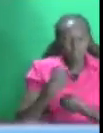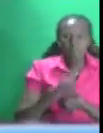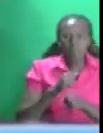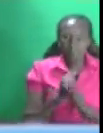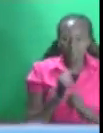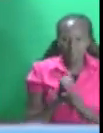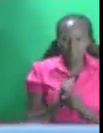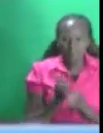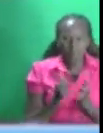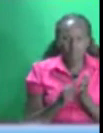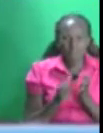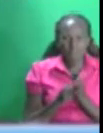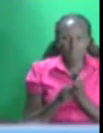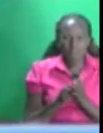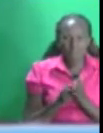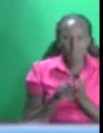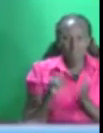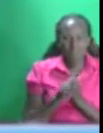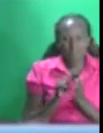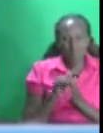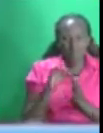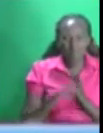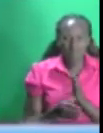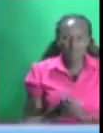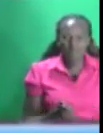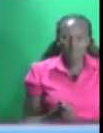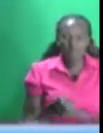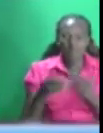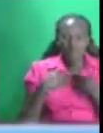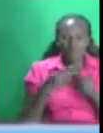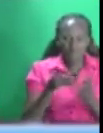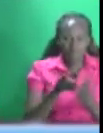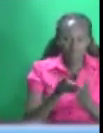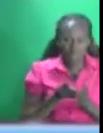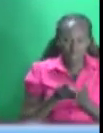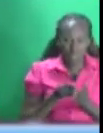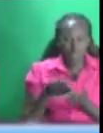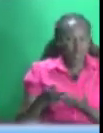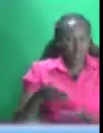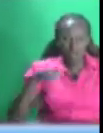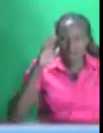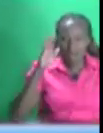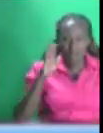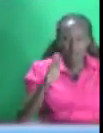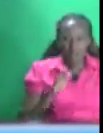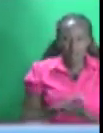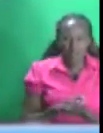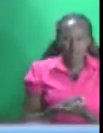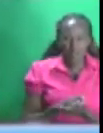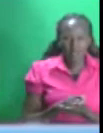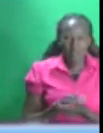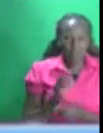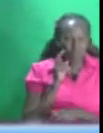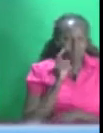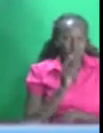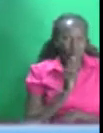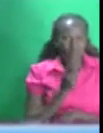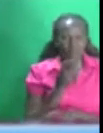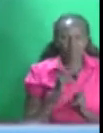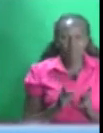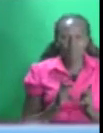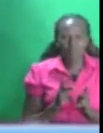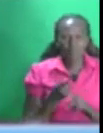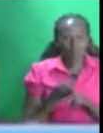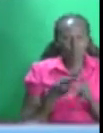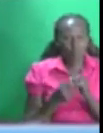hili kuhisi kutakuwa na upungufu wa unga? Kuna demand ya juu sana ya unga. Hata vile umeona watu